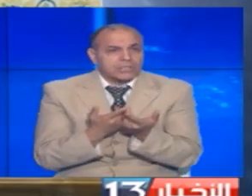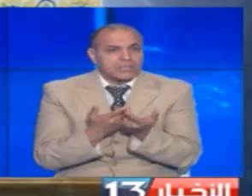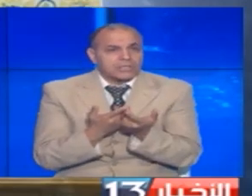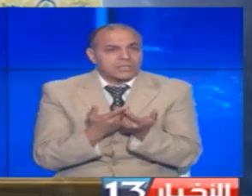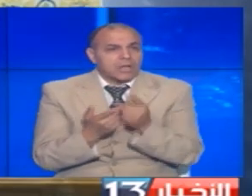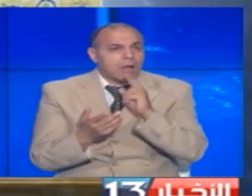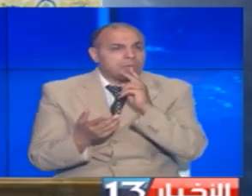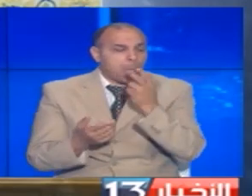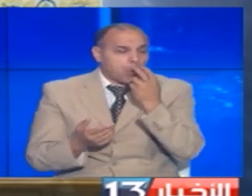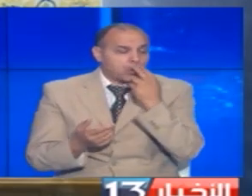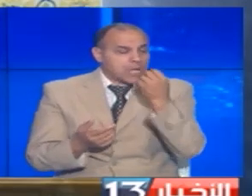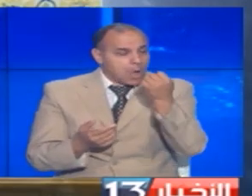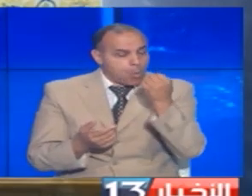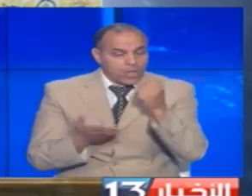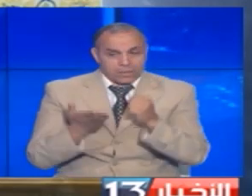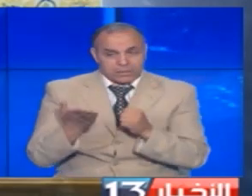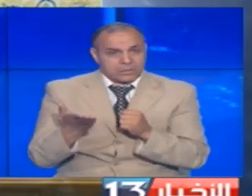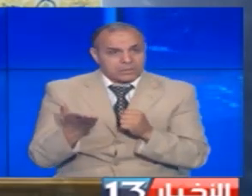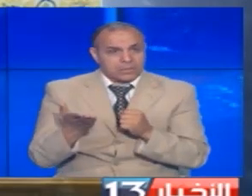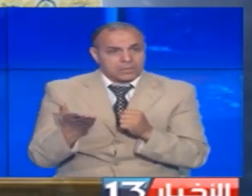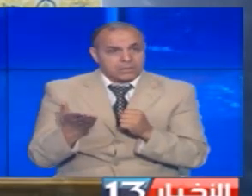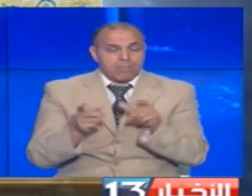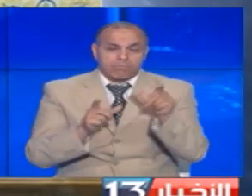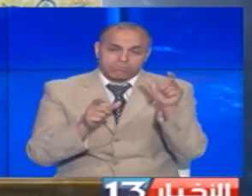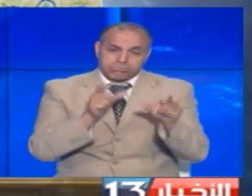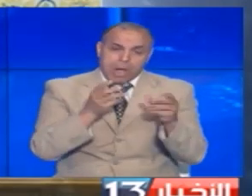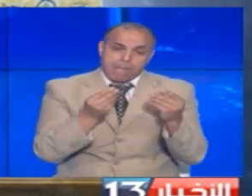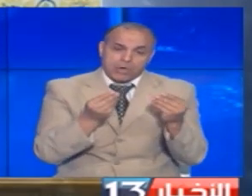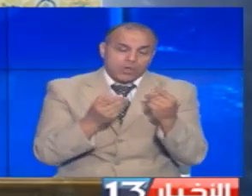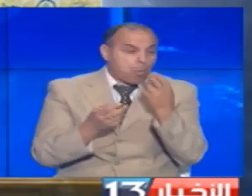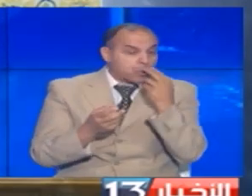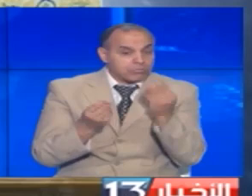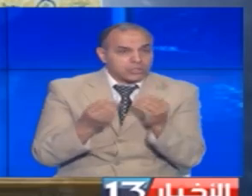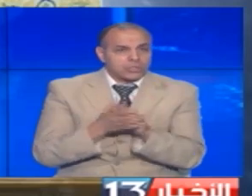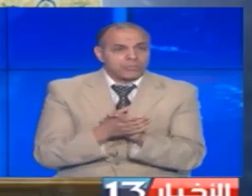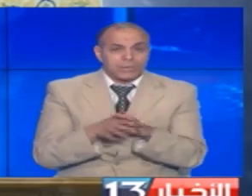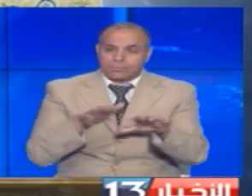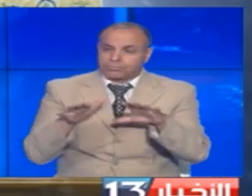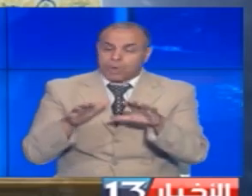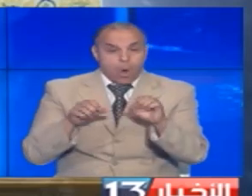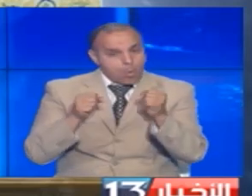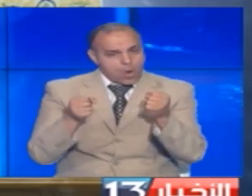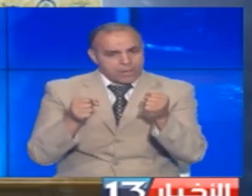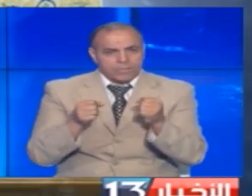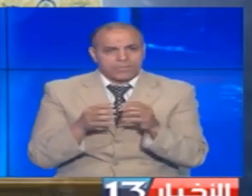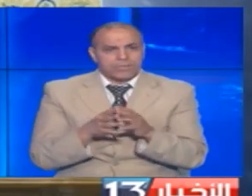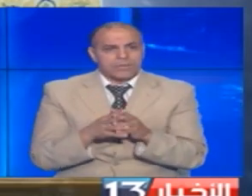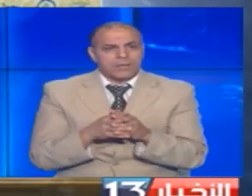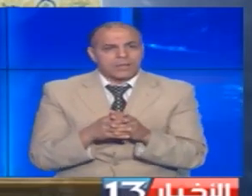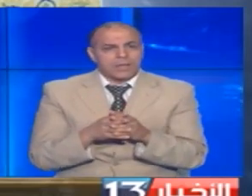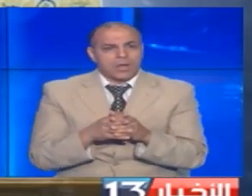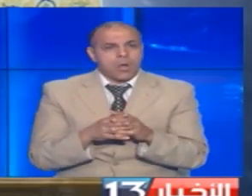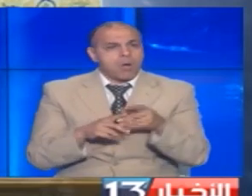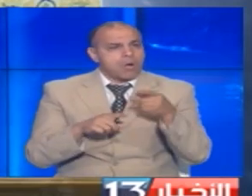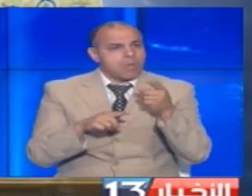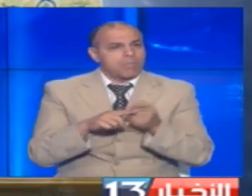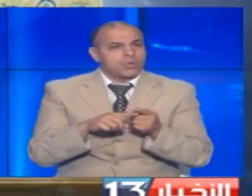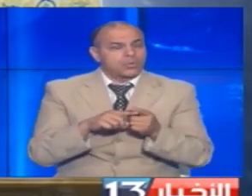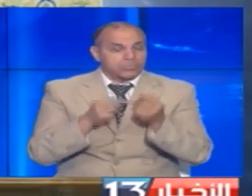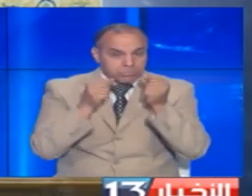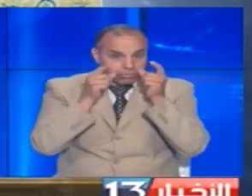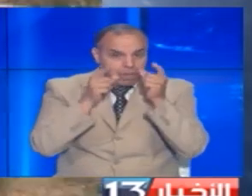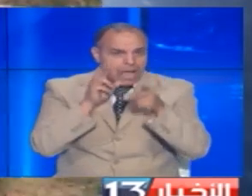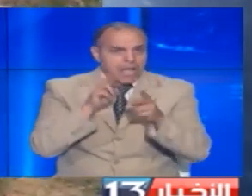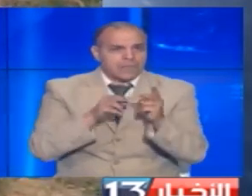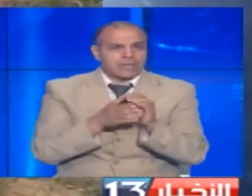التنفيذ شركه بلديه حازما وعددها كافي والاجراءات تبدا معناتها والانتباه يكون